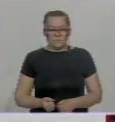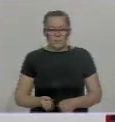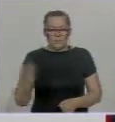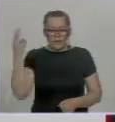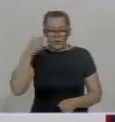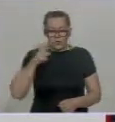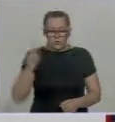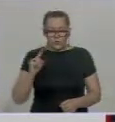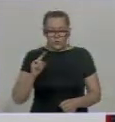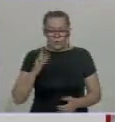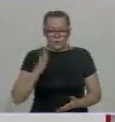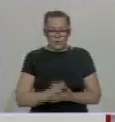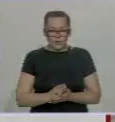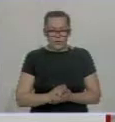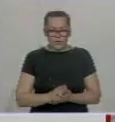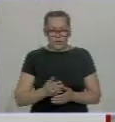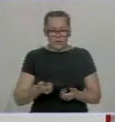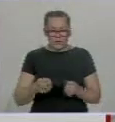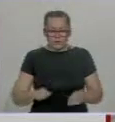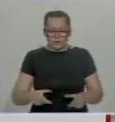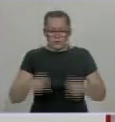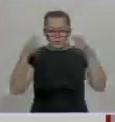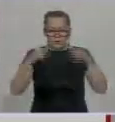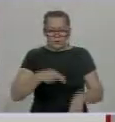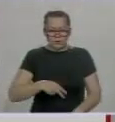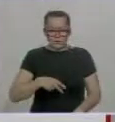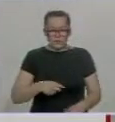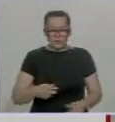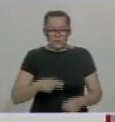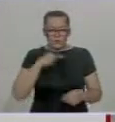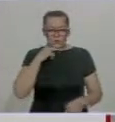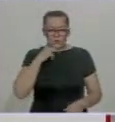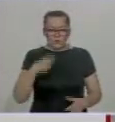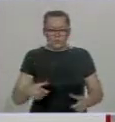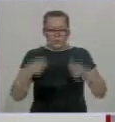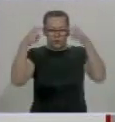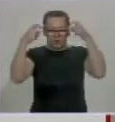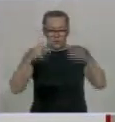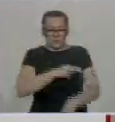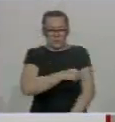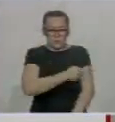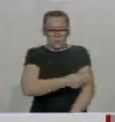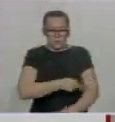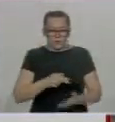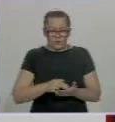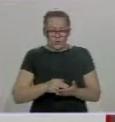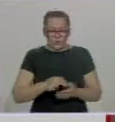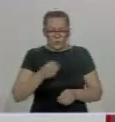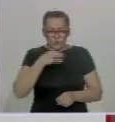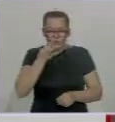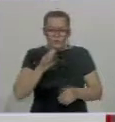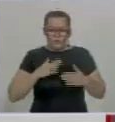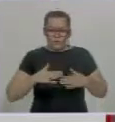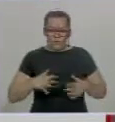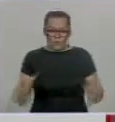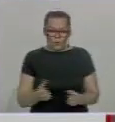spital turnul zimnicea. Conducerea unităților cu probleme susține că medicii nu sunt interesați de ocuparea posturilor vacante din